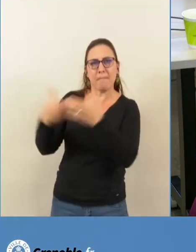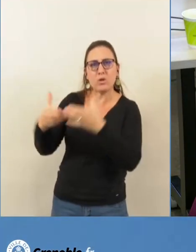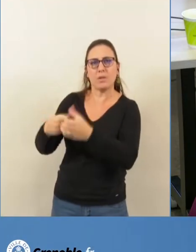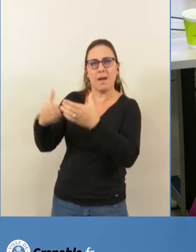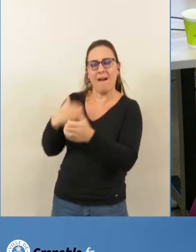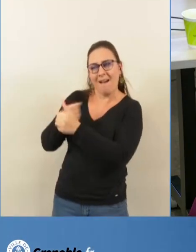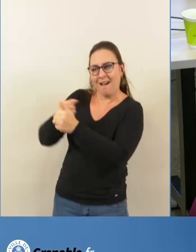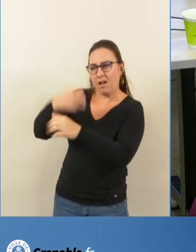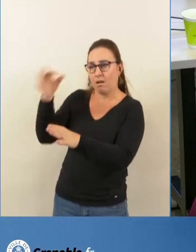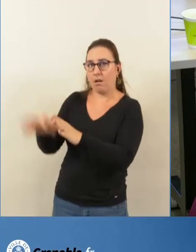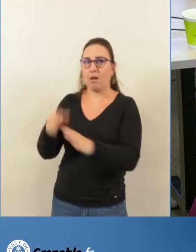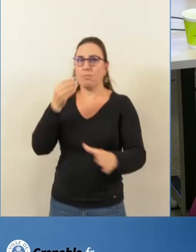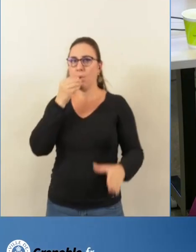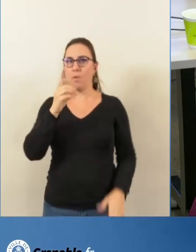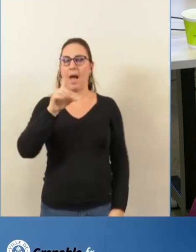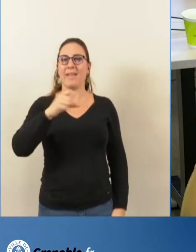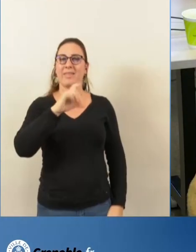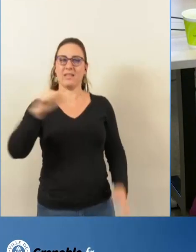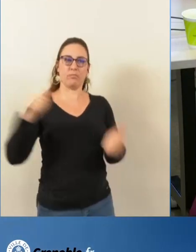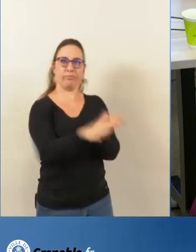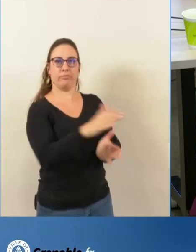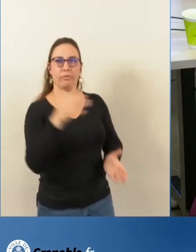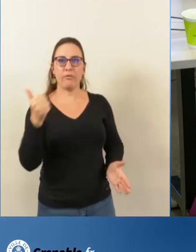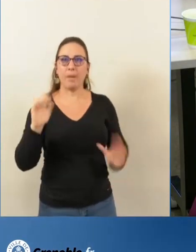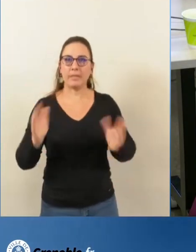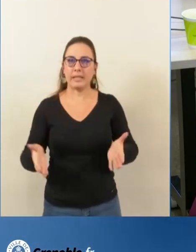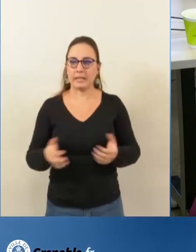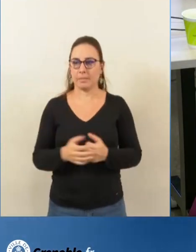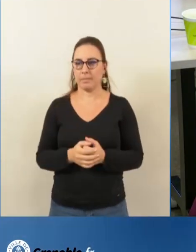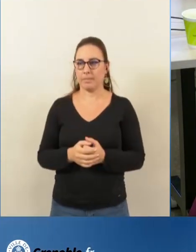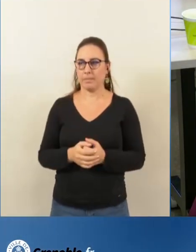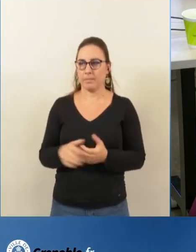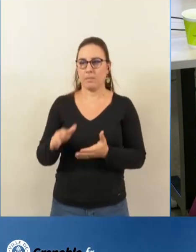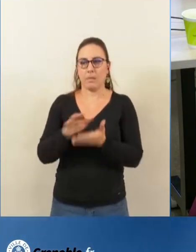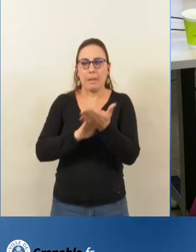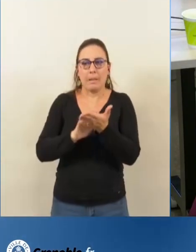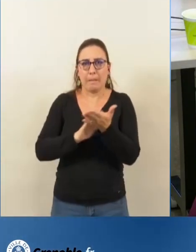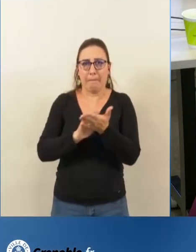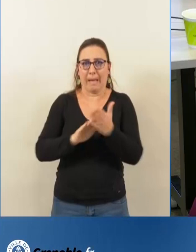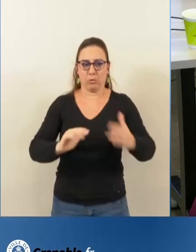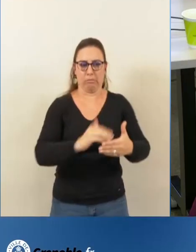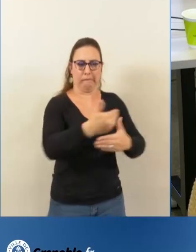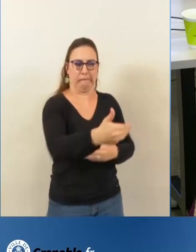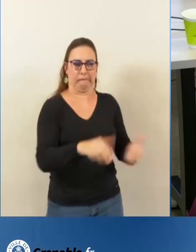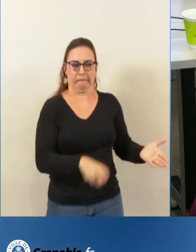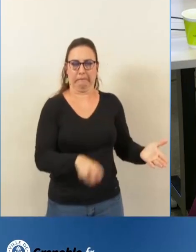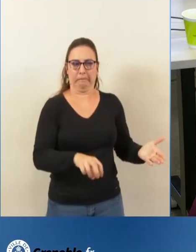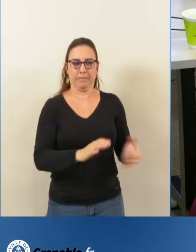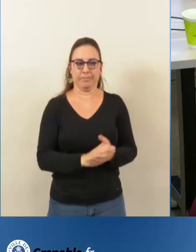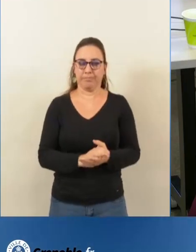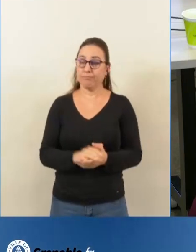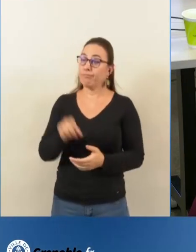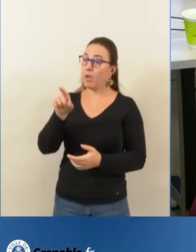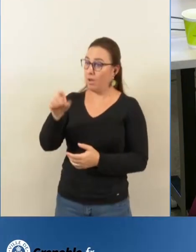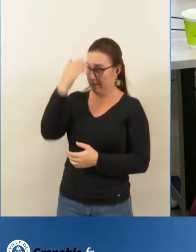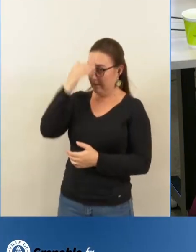obteniez son exclusion de la DS je m'excuse bien sûr mon ordinateur vous le savez Monsieur